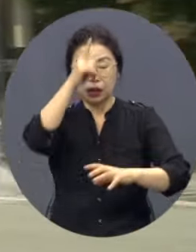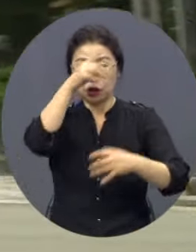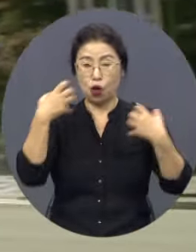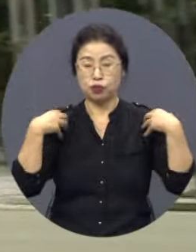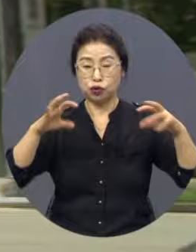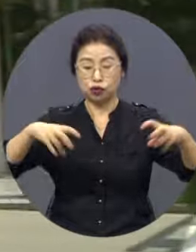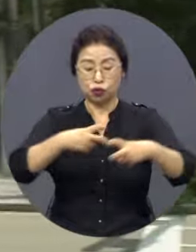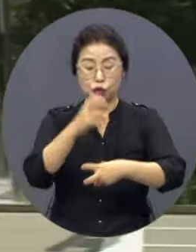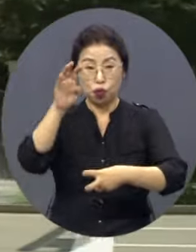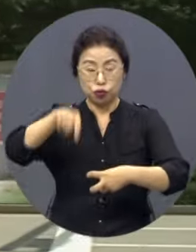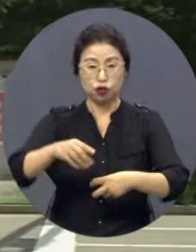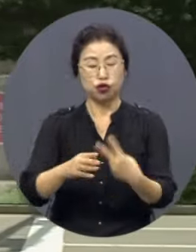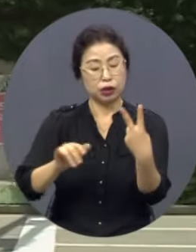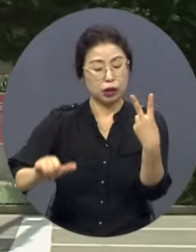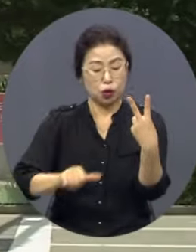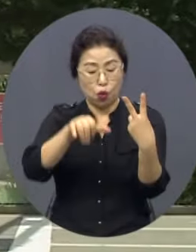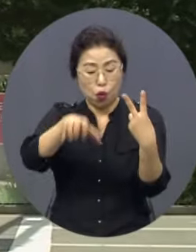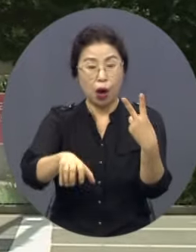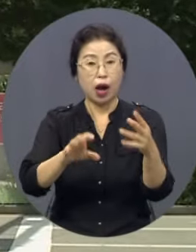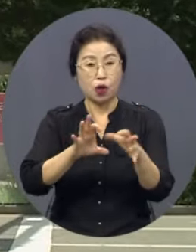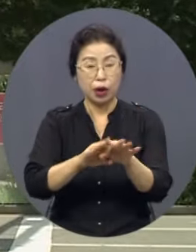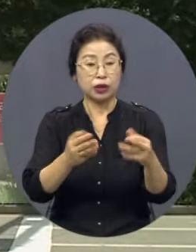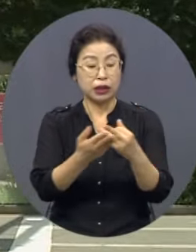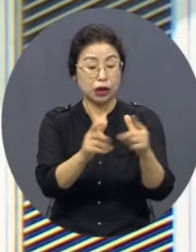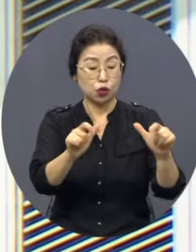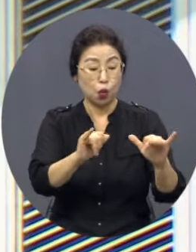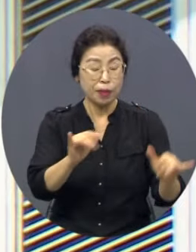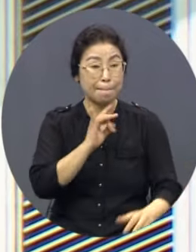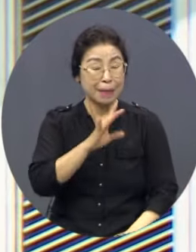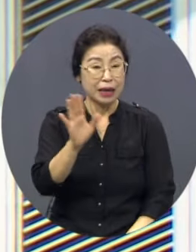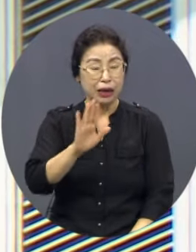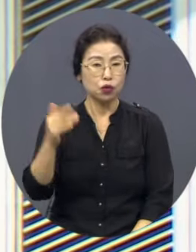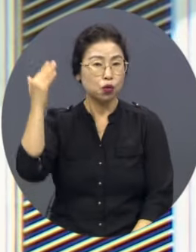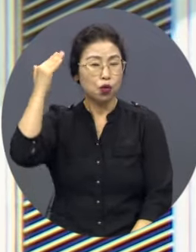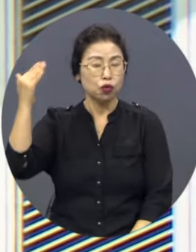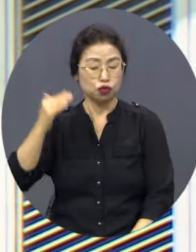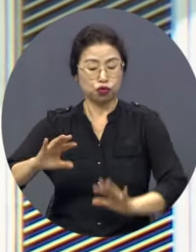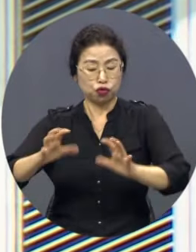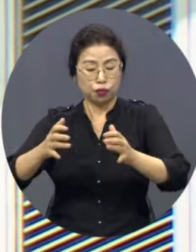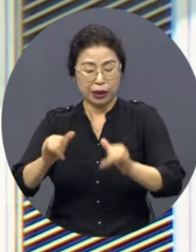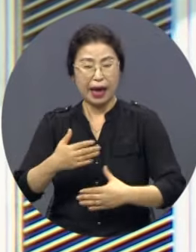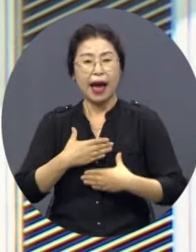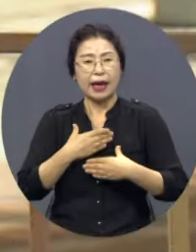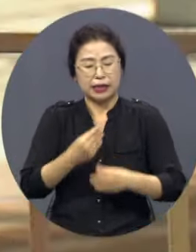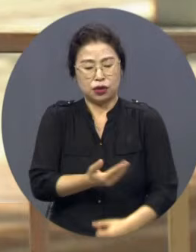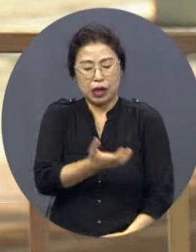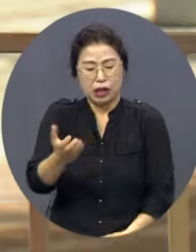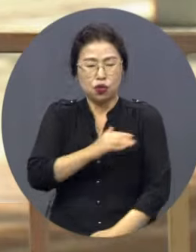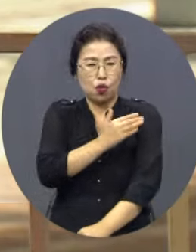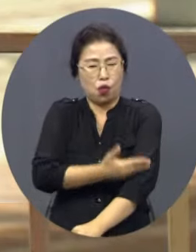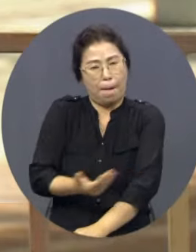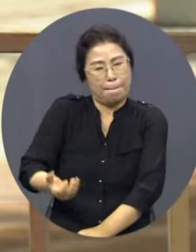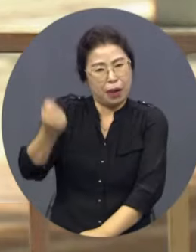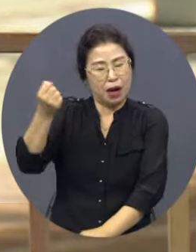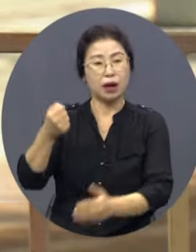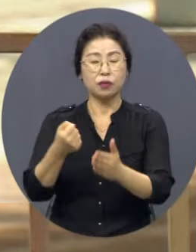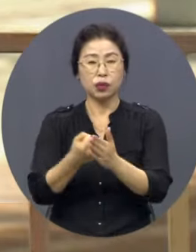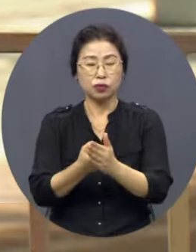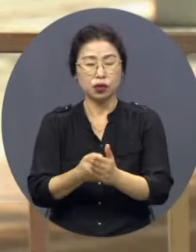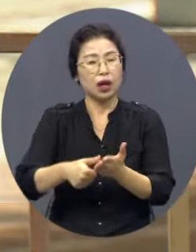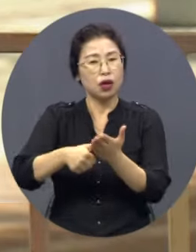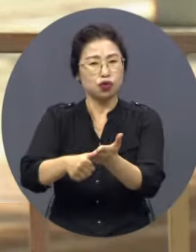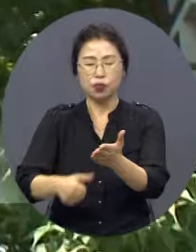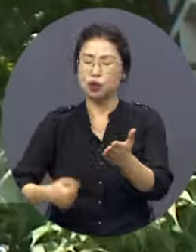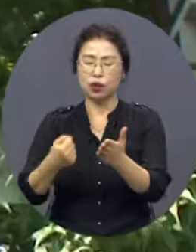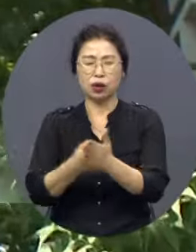국토교통부는 제2공항이 제주 도민뿐만 아니라 국민의 안전한 이동권과 관련된 문제여서